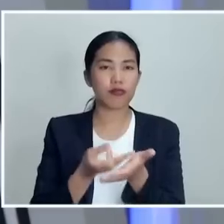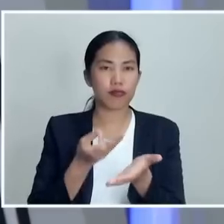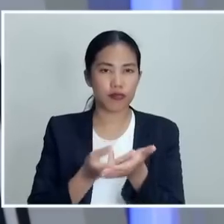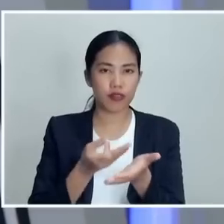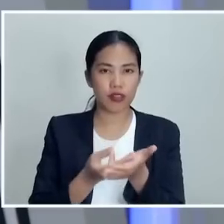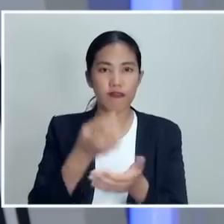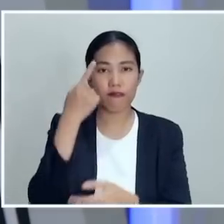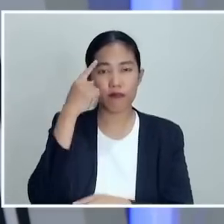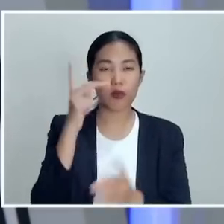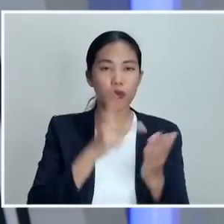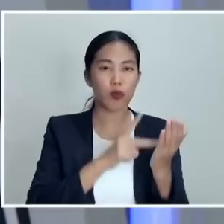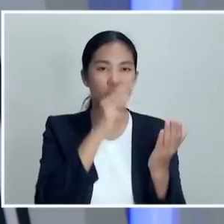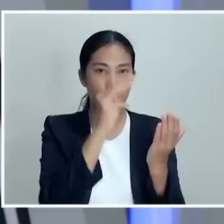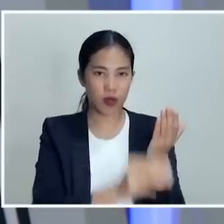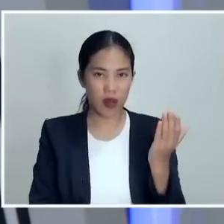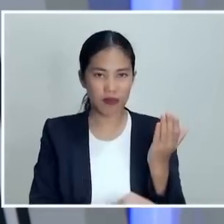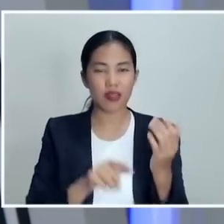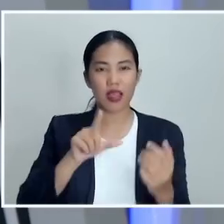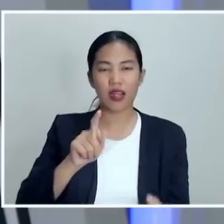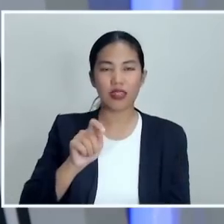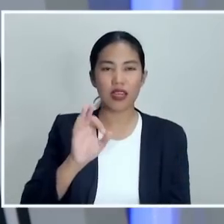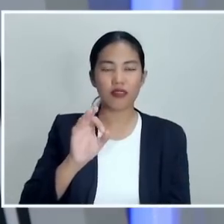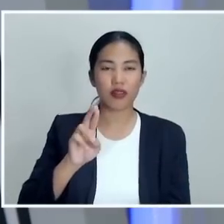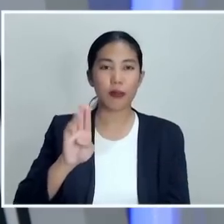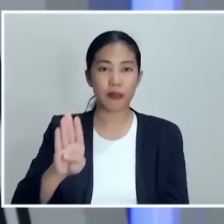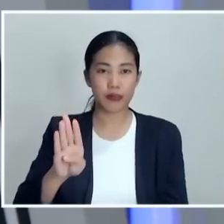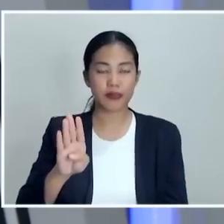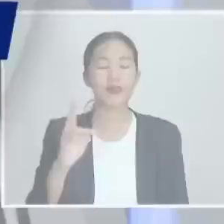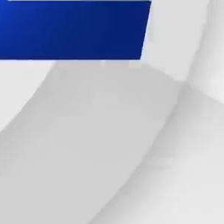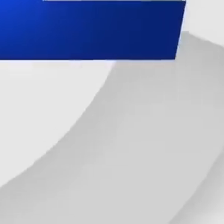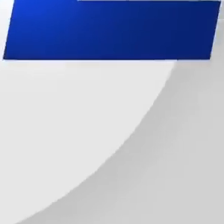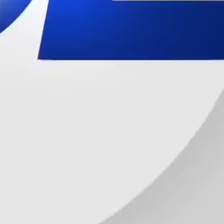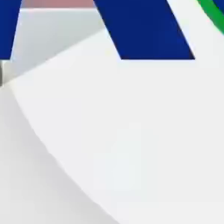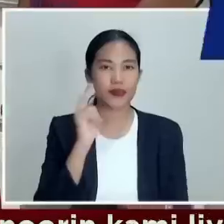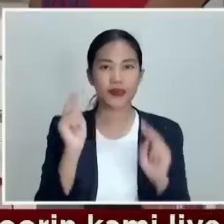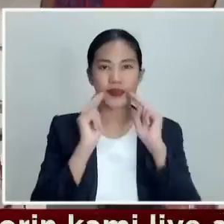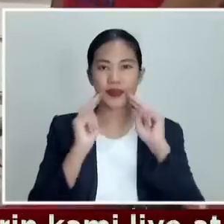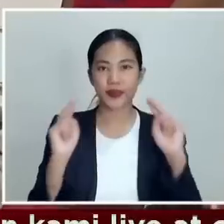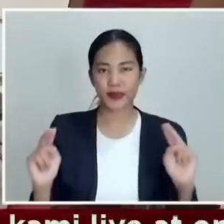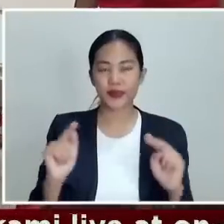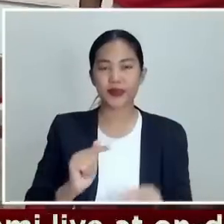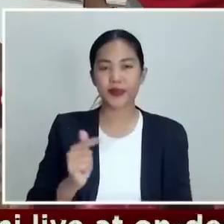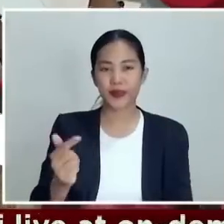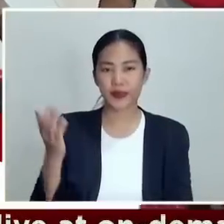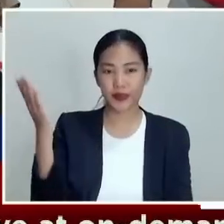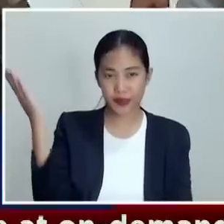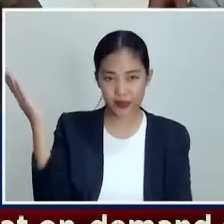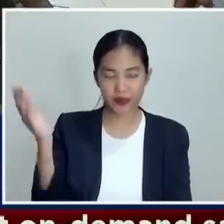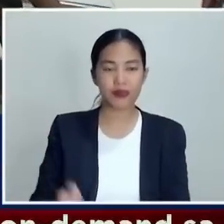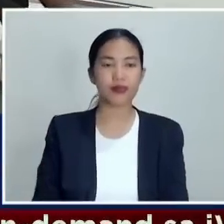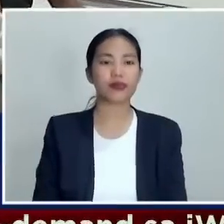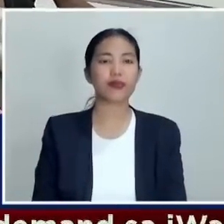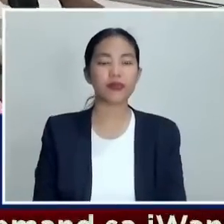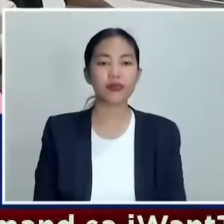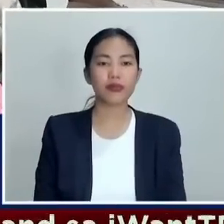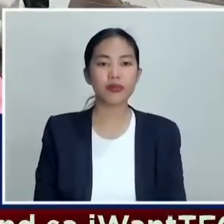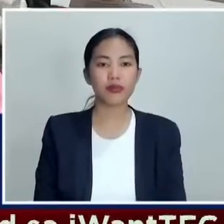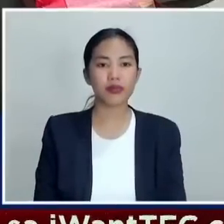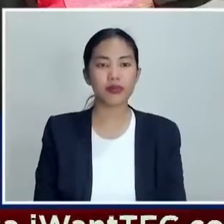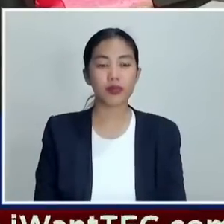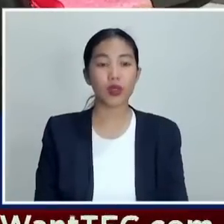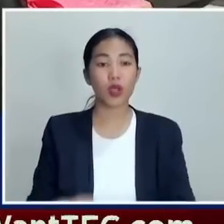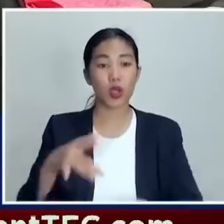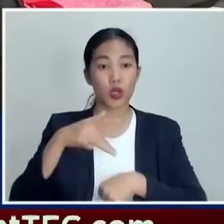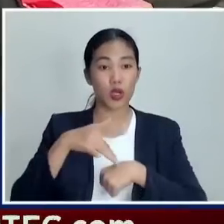programa. Nagpapatrol, Jackie Marama. Piniling bumiyahe ng mas maagang psyche